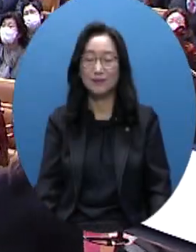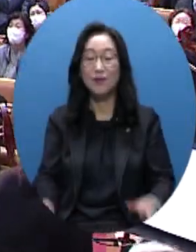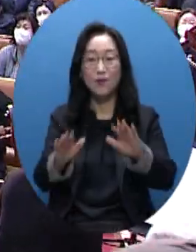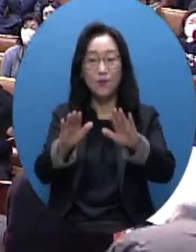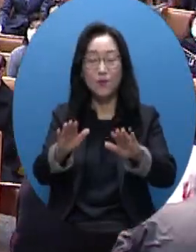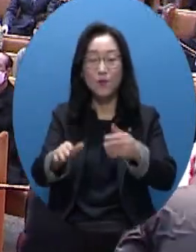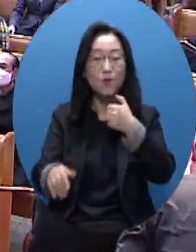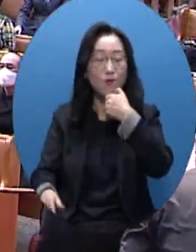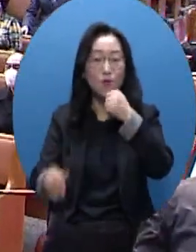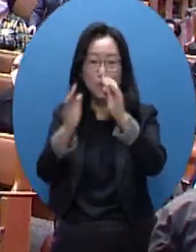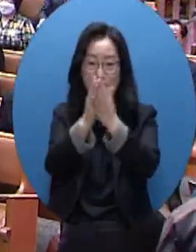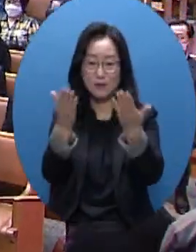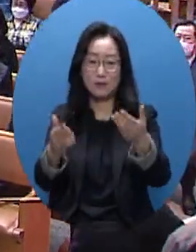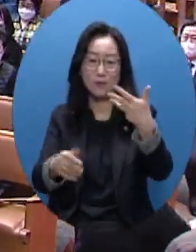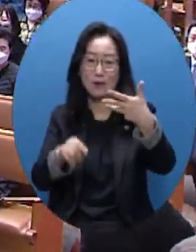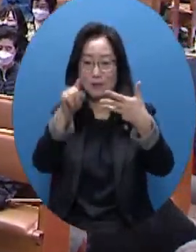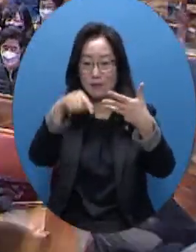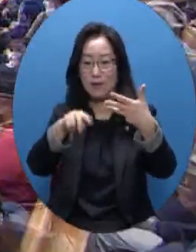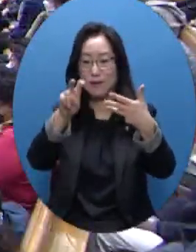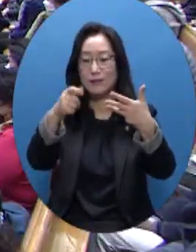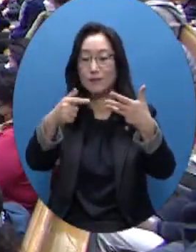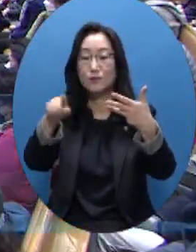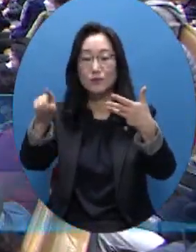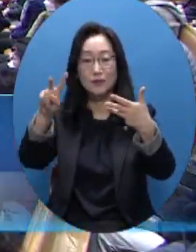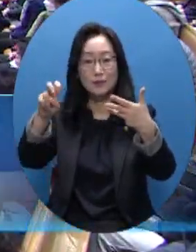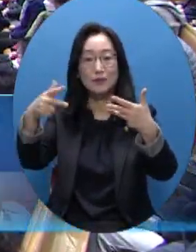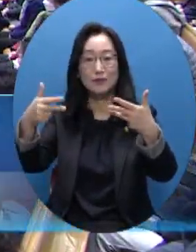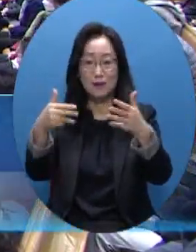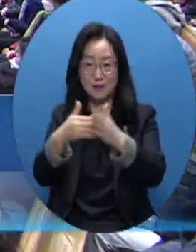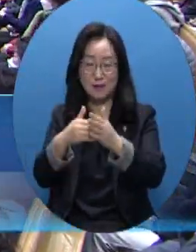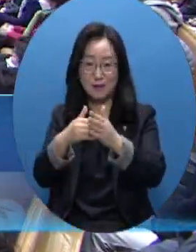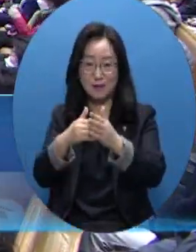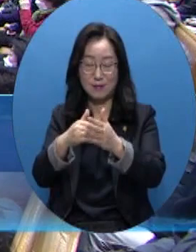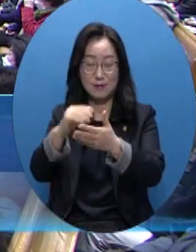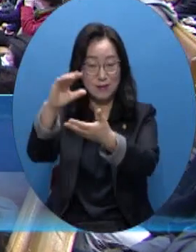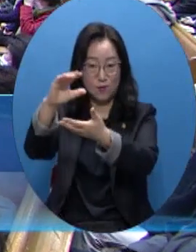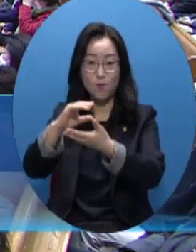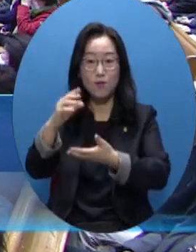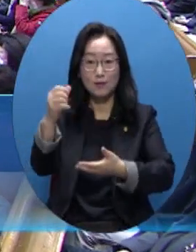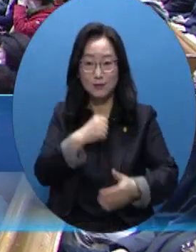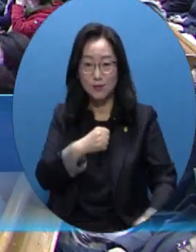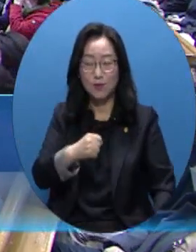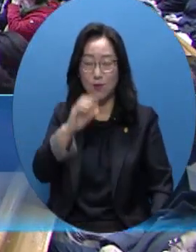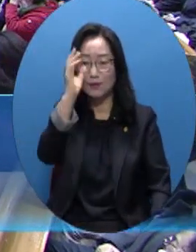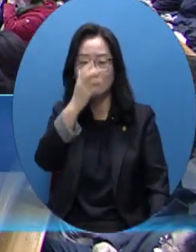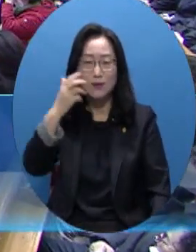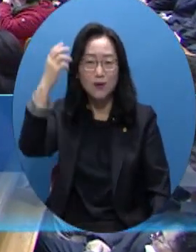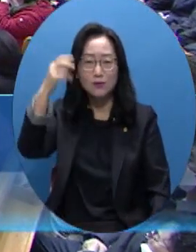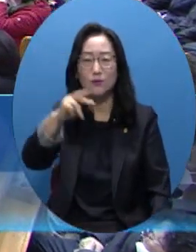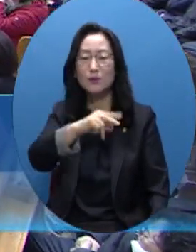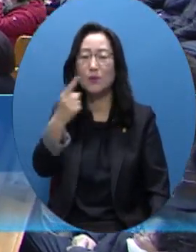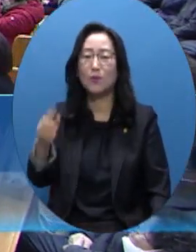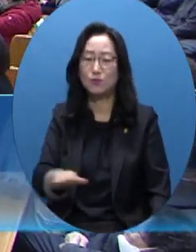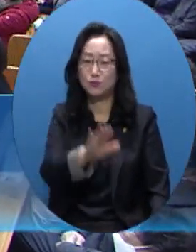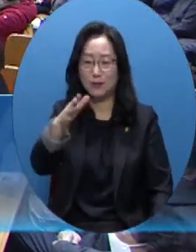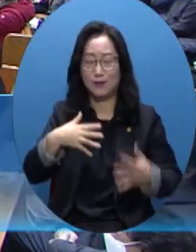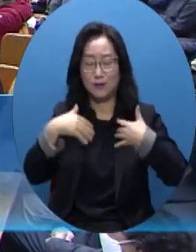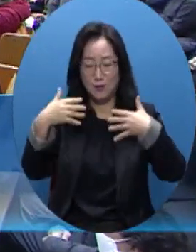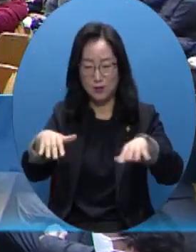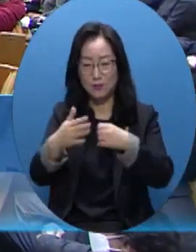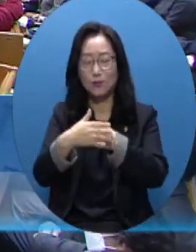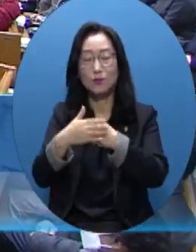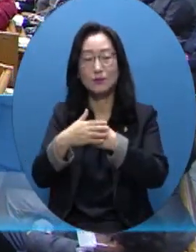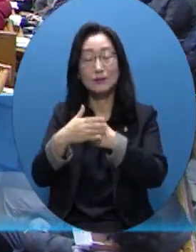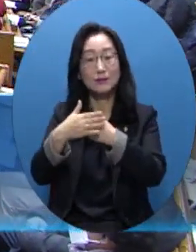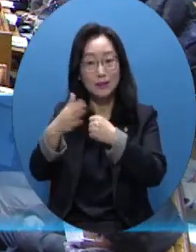오늘은 로마서 8장 26절 2집 7 자를 본문으로 하여서 성령도 우리의 연약함을 도우시는